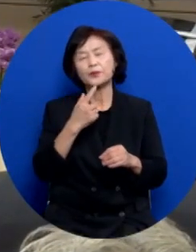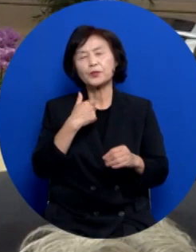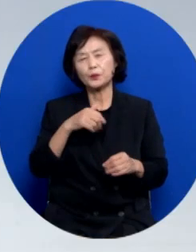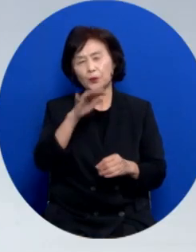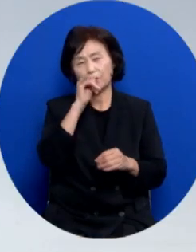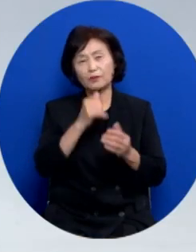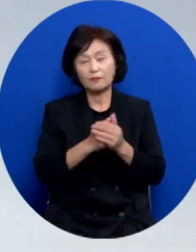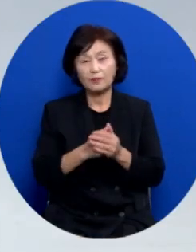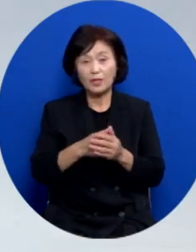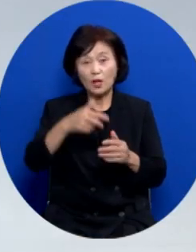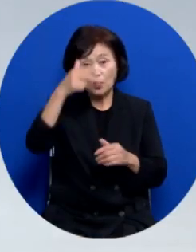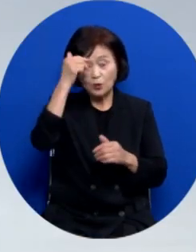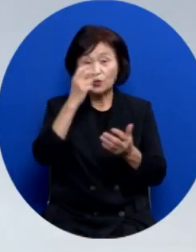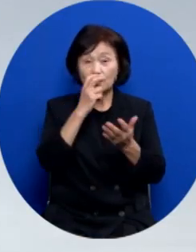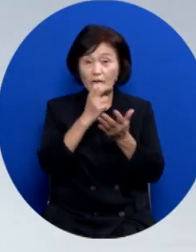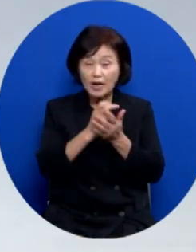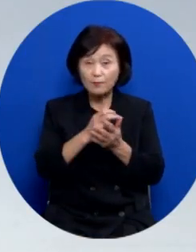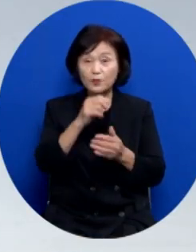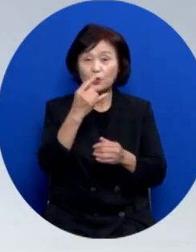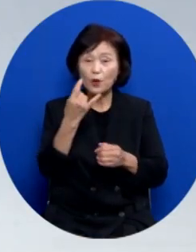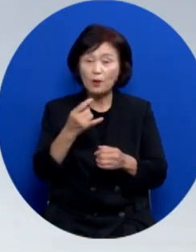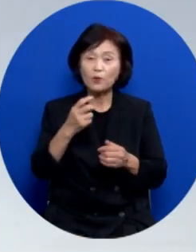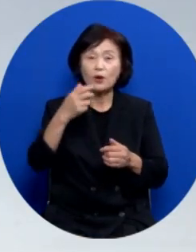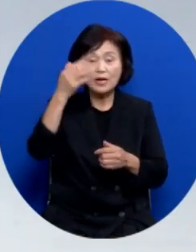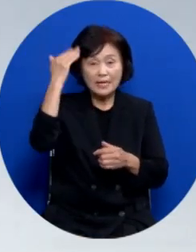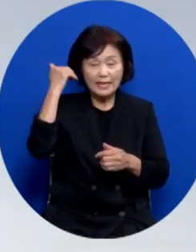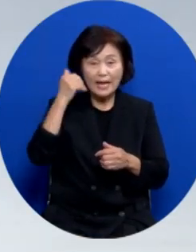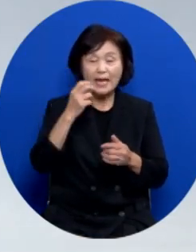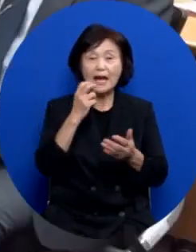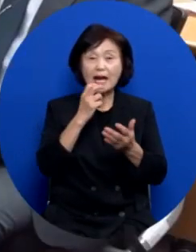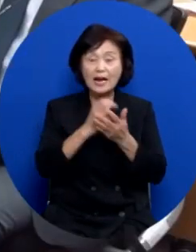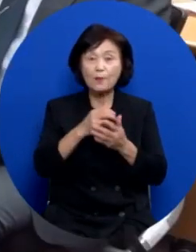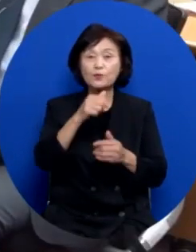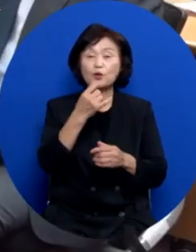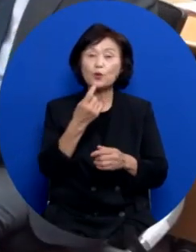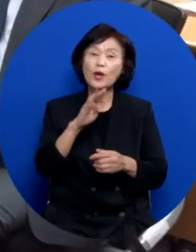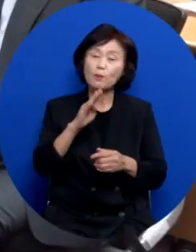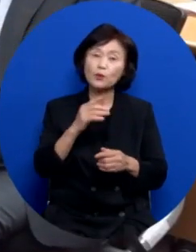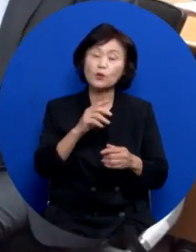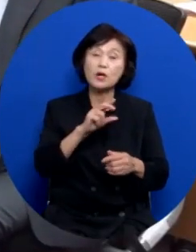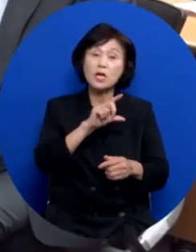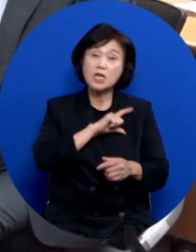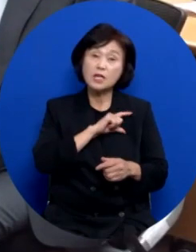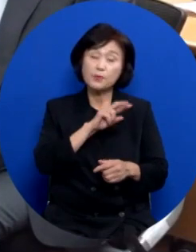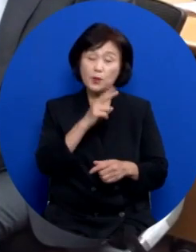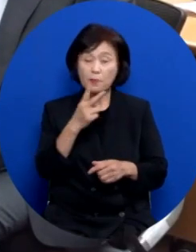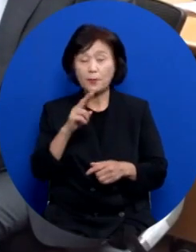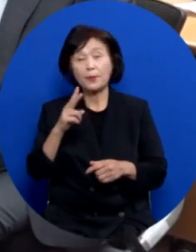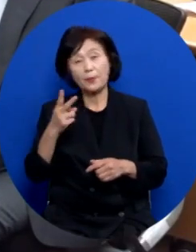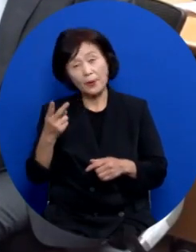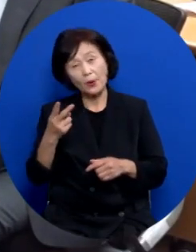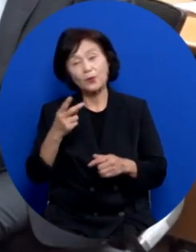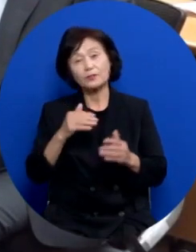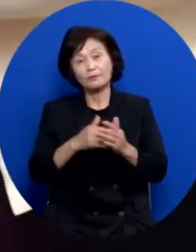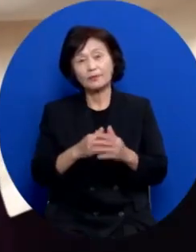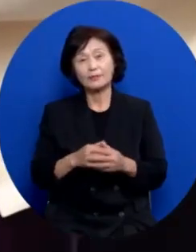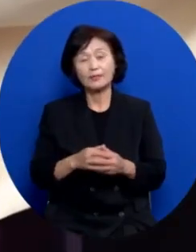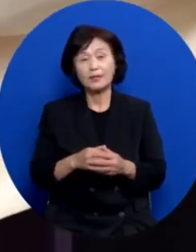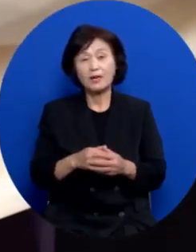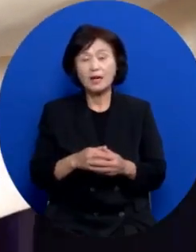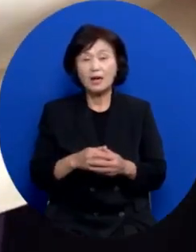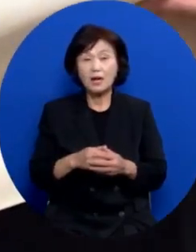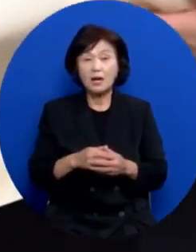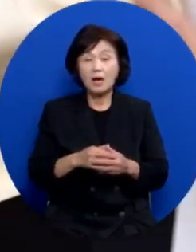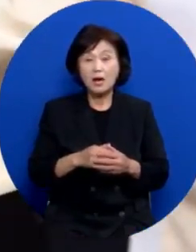제호명도 조선감리회보, 대한감리회보, 감리교 생활 등 여러 차례 바뀌기도 했습니다.